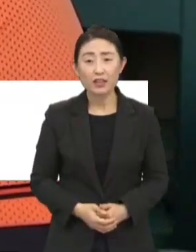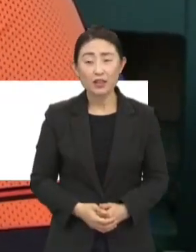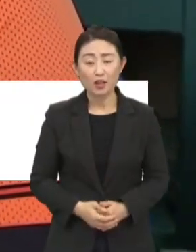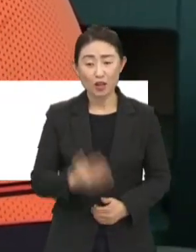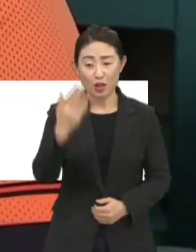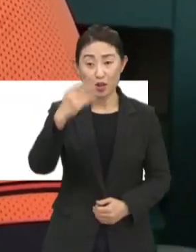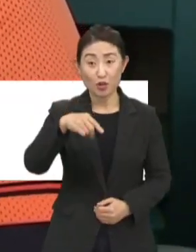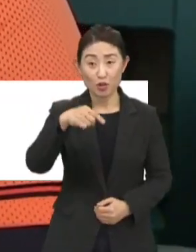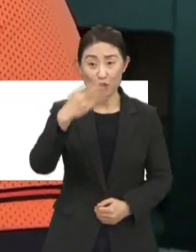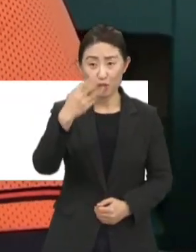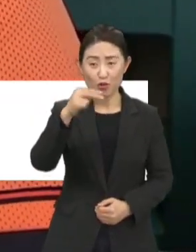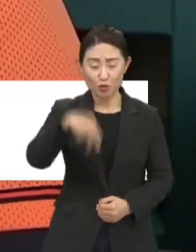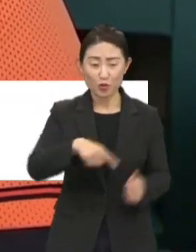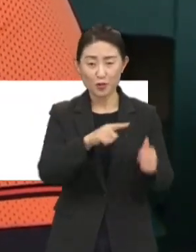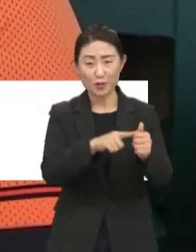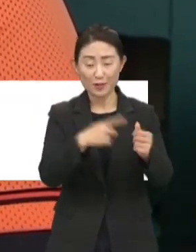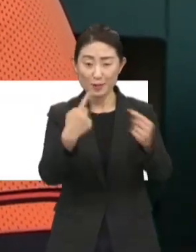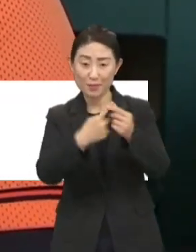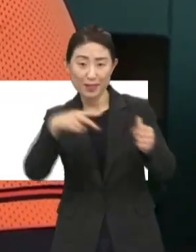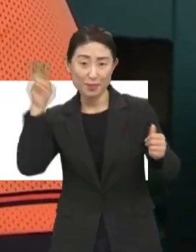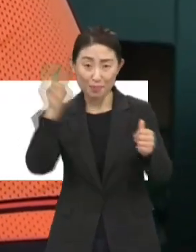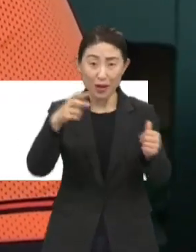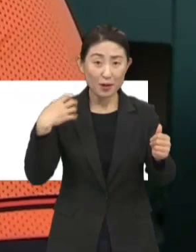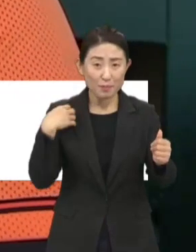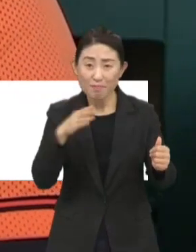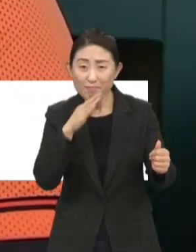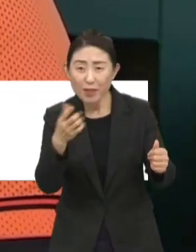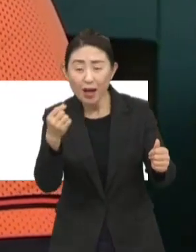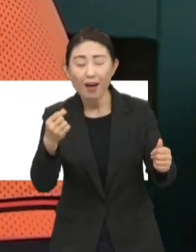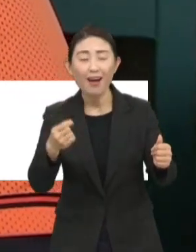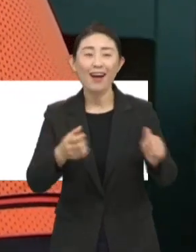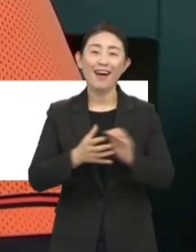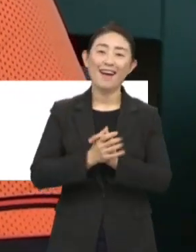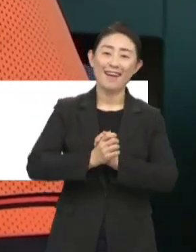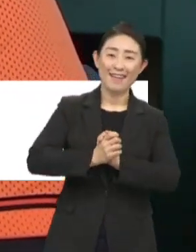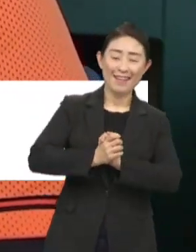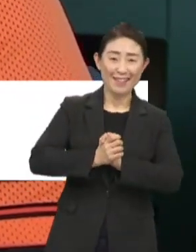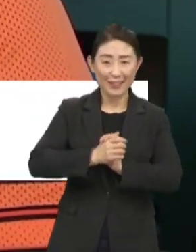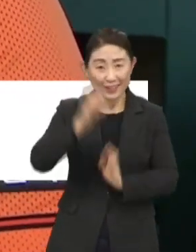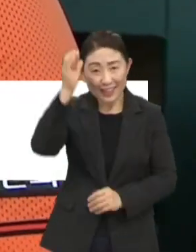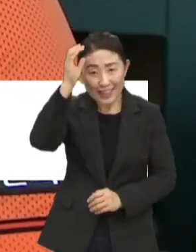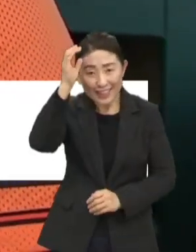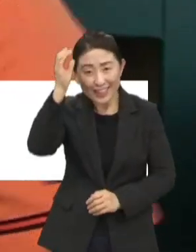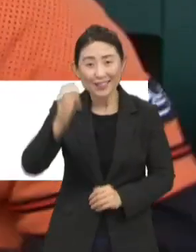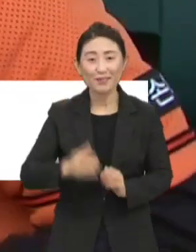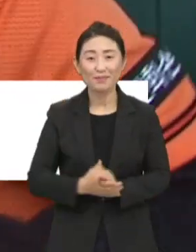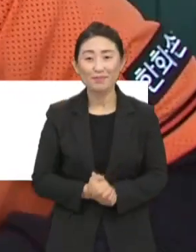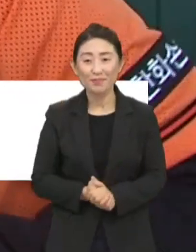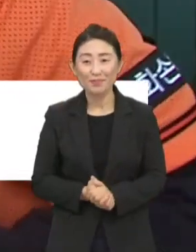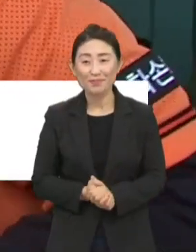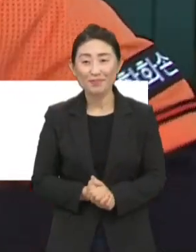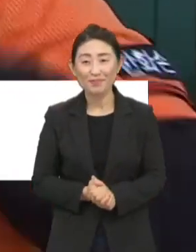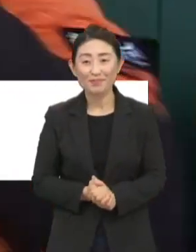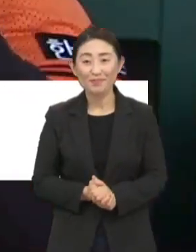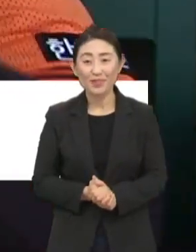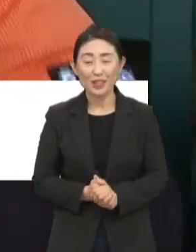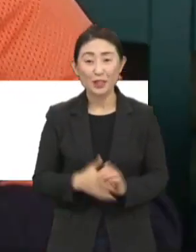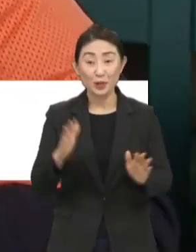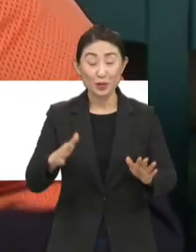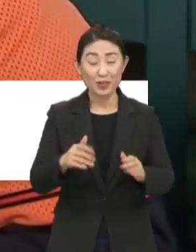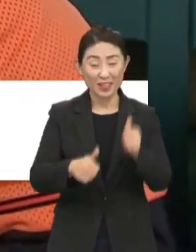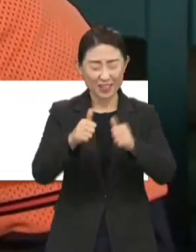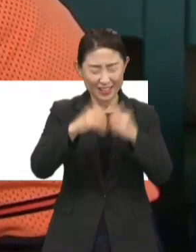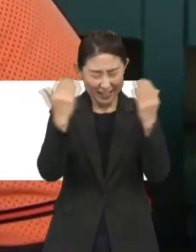류현진 선수가 선발 등판인데 정말 기대가 많이 되고요. 올해 유난히 더. 네. 그래서 저희